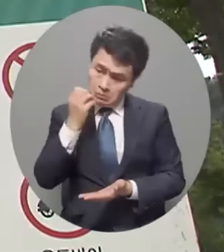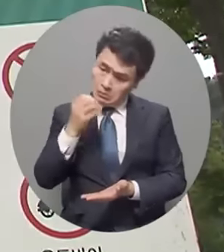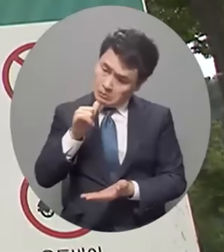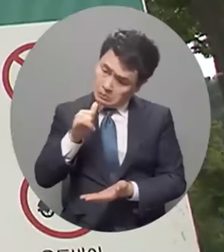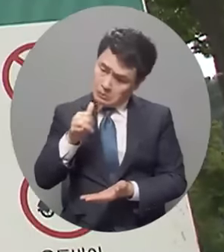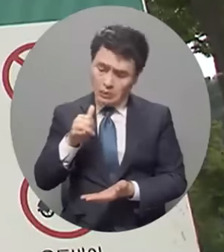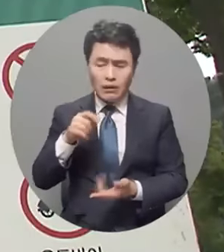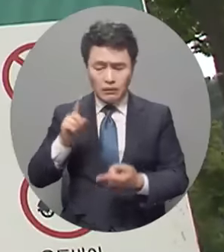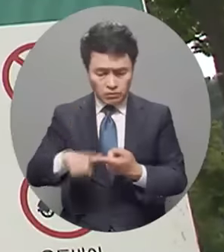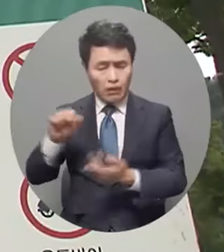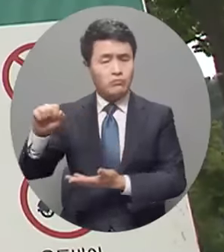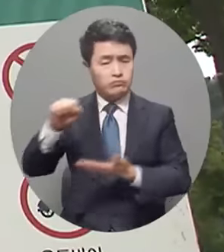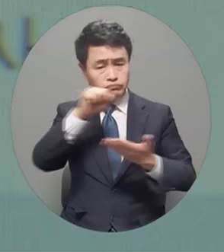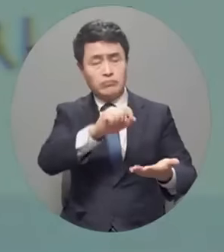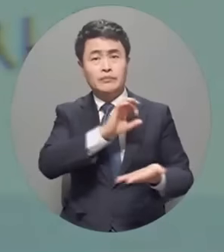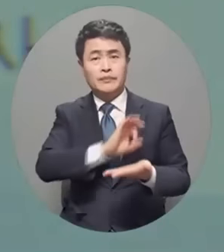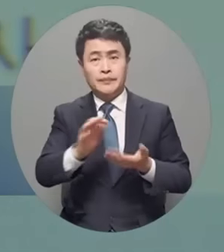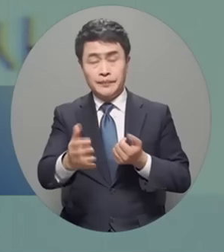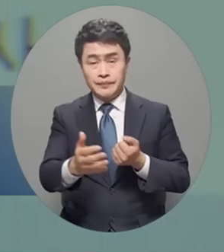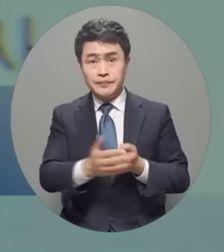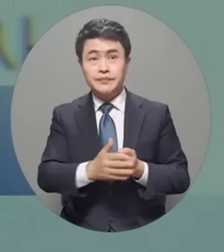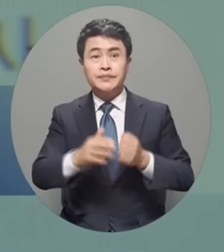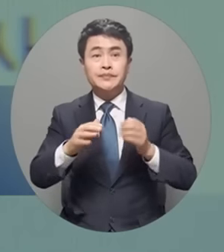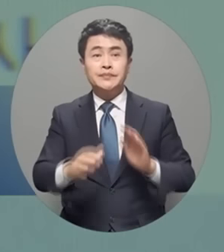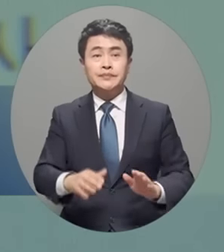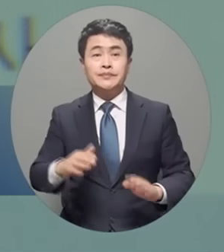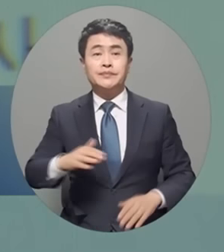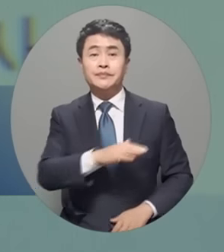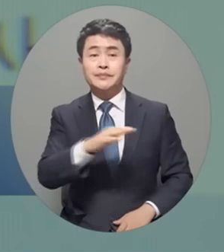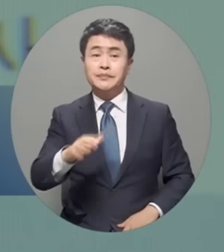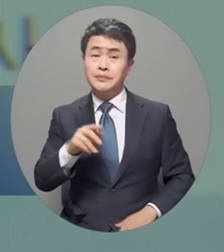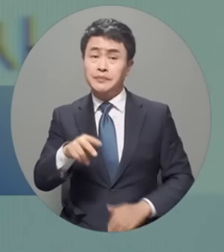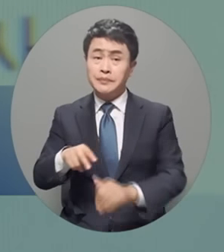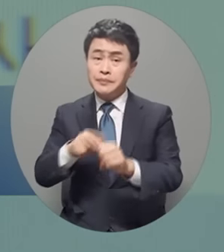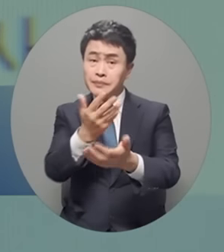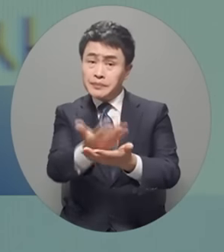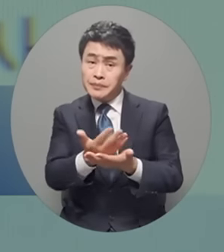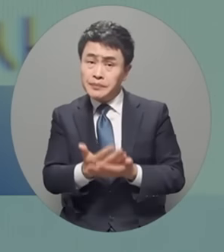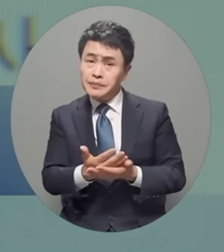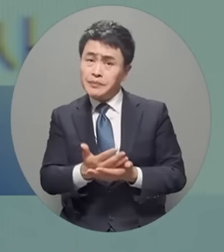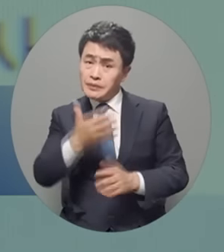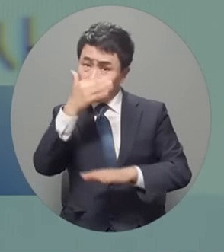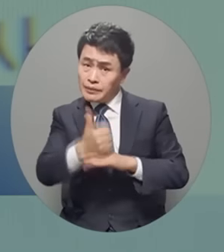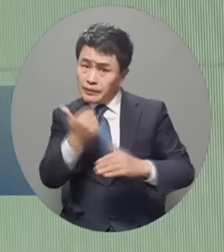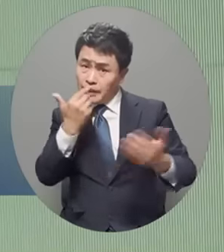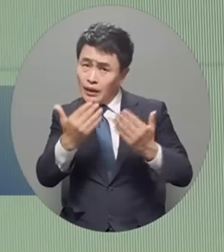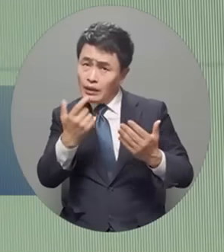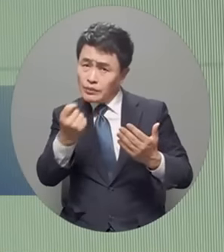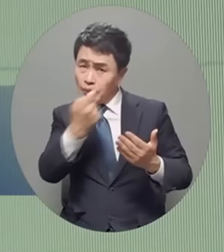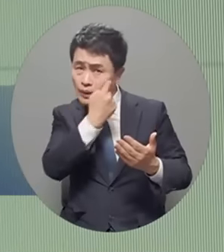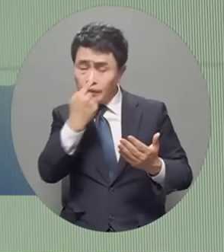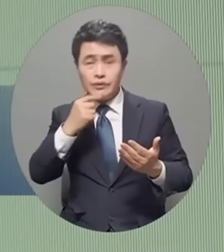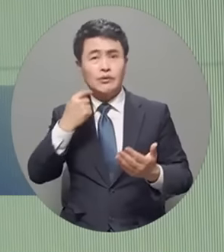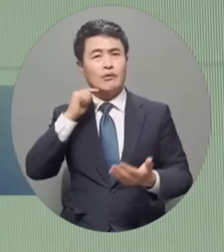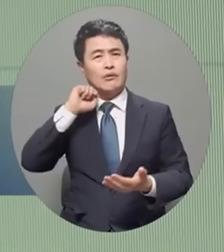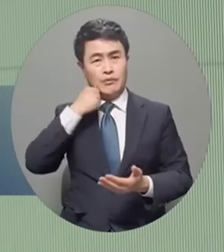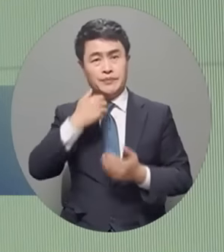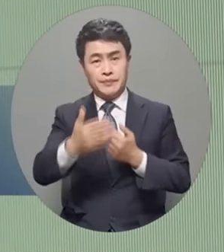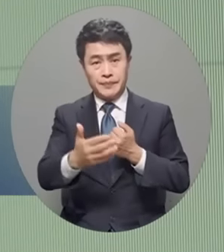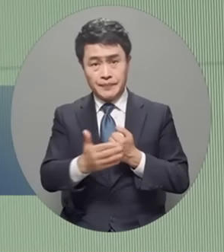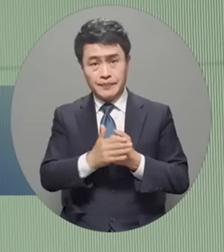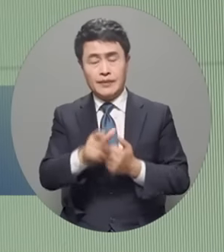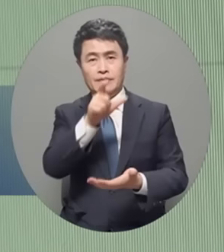그대로 반영하는 겁니다. 저희도 요거 데이터 때문에 최종 협정 낼 때 조금 확인을 했는데 수치가 어쨌든 그 기록에